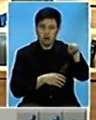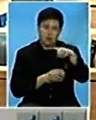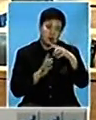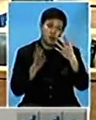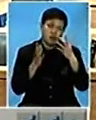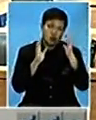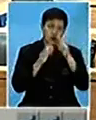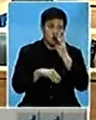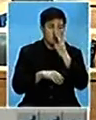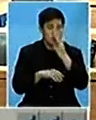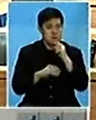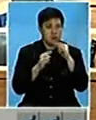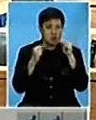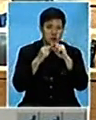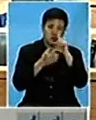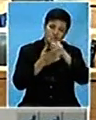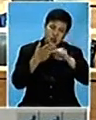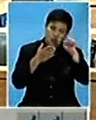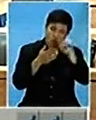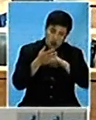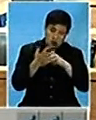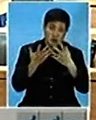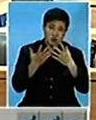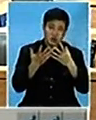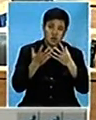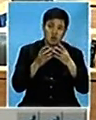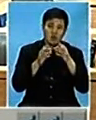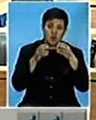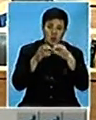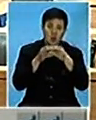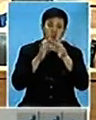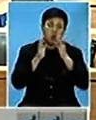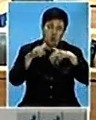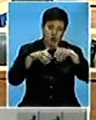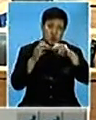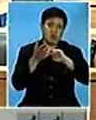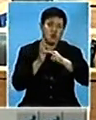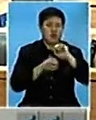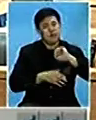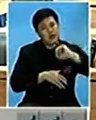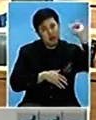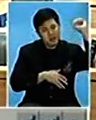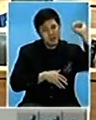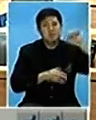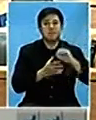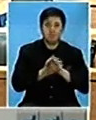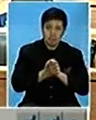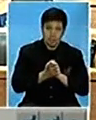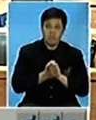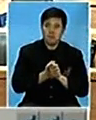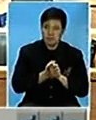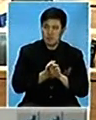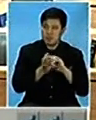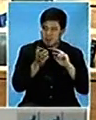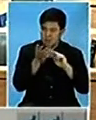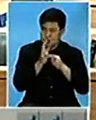ลออกมาการเลือกตั้งฝ่ายประชาชนเป็นผู้ชนะครับนี่แส